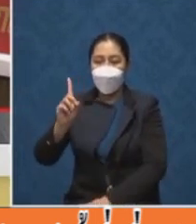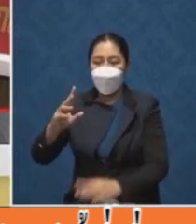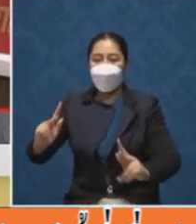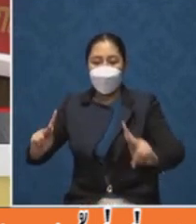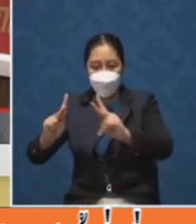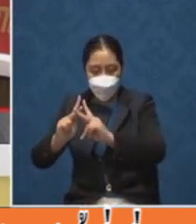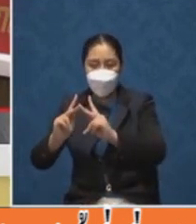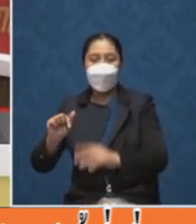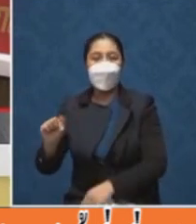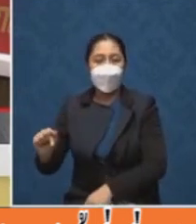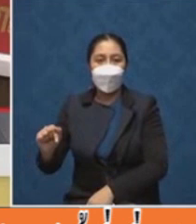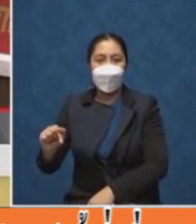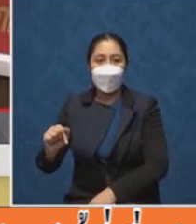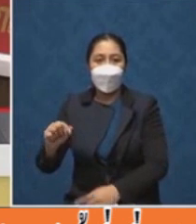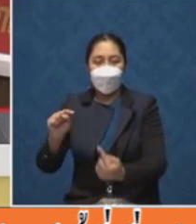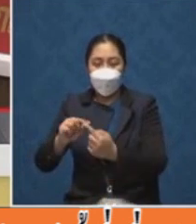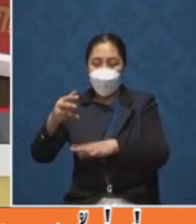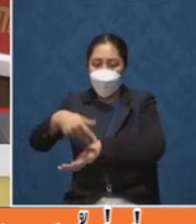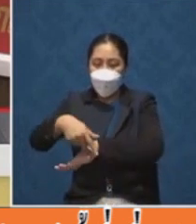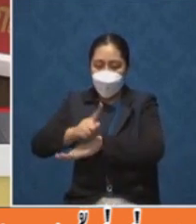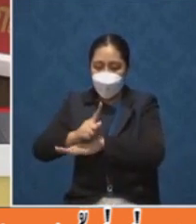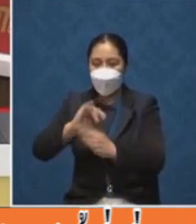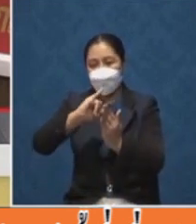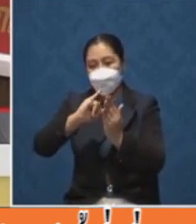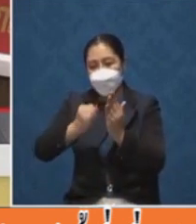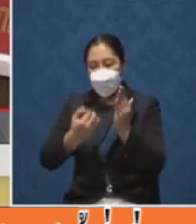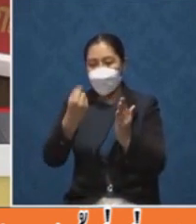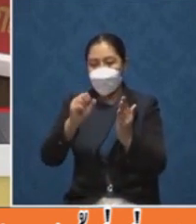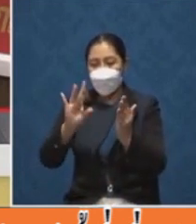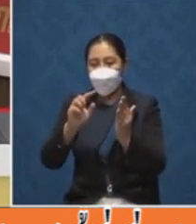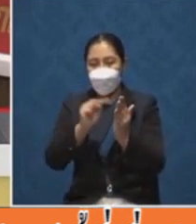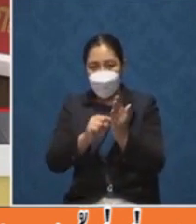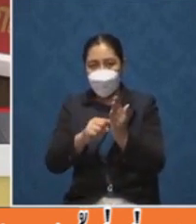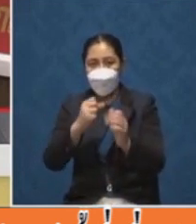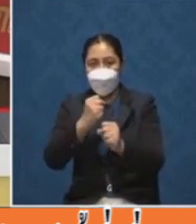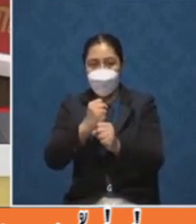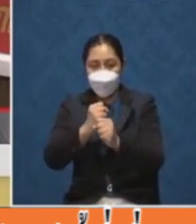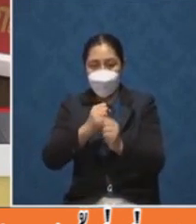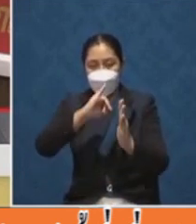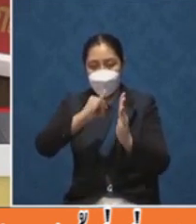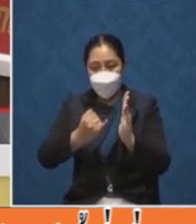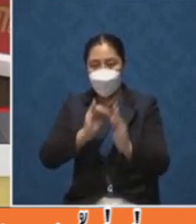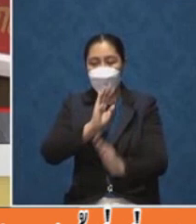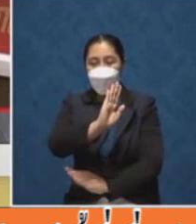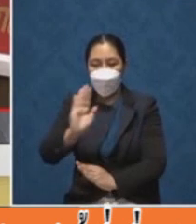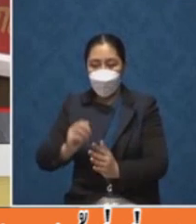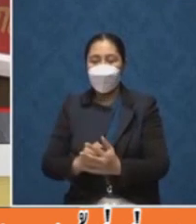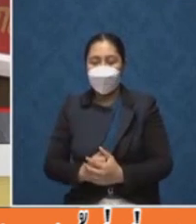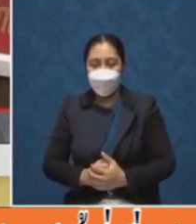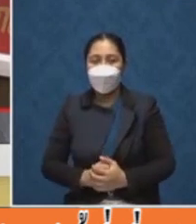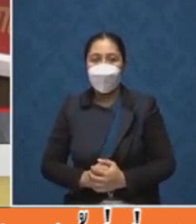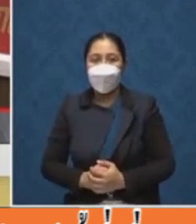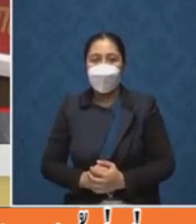ก็ให้อำนาจผู้ว่าราชการจังหวัดในฐานะประธานของแต่ละ18กลุ่มจังหวัดเนี่ยปฏิบัติ ราชการแทนในภูมิภาคได้ด้วยเ